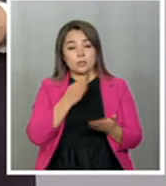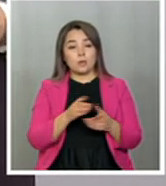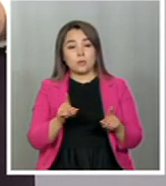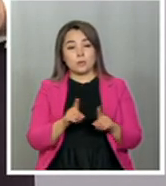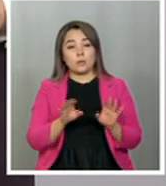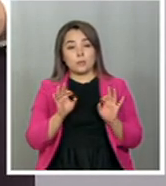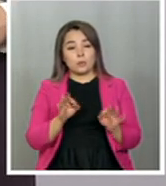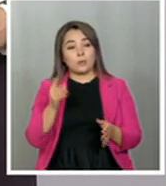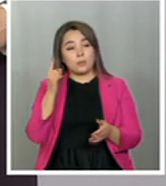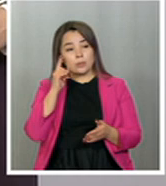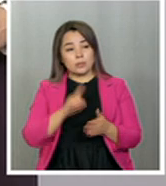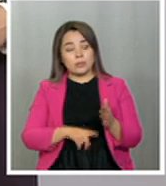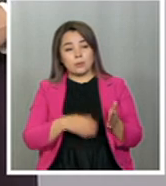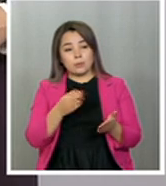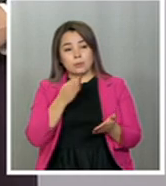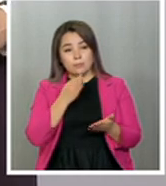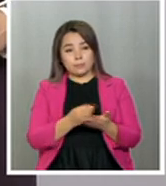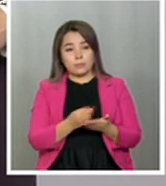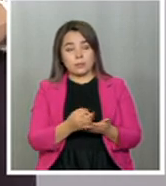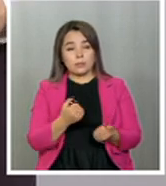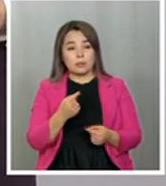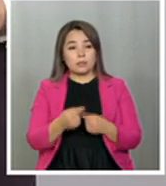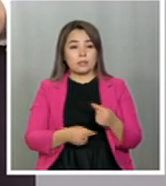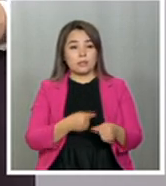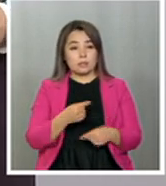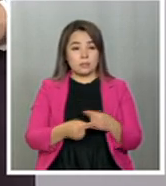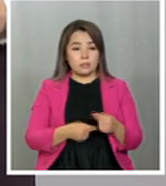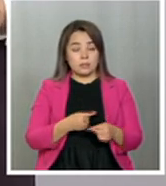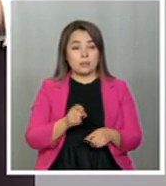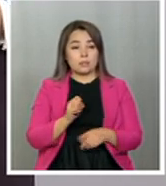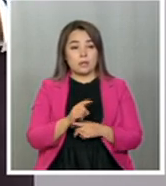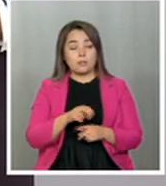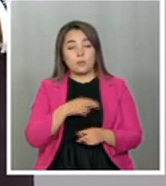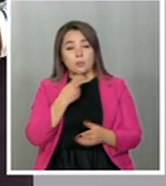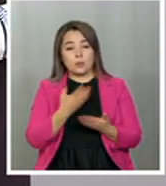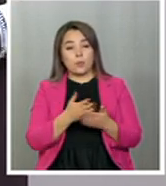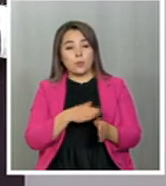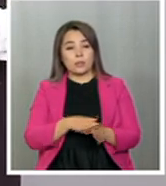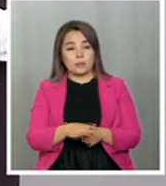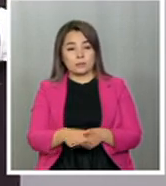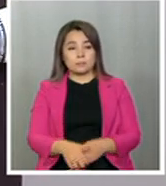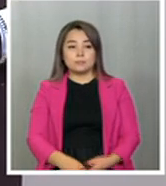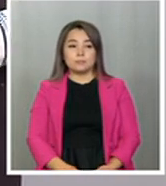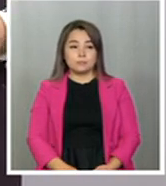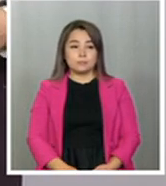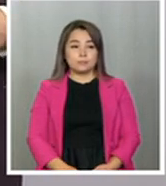дұрыс болғанына сенімдімін. Ендеше келесі тапсырманы орындап көрейік.